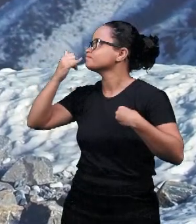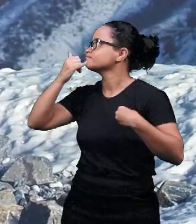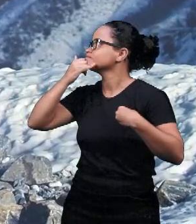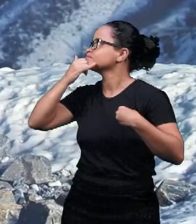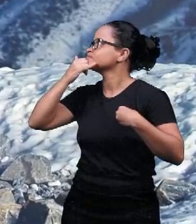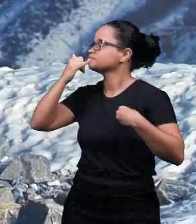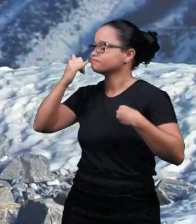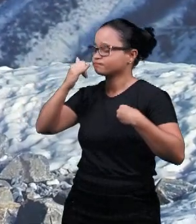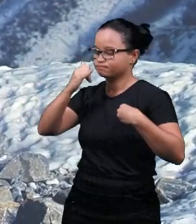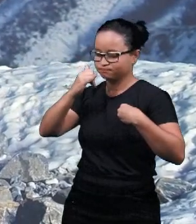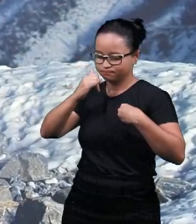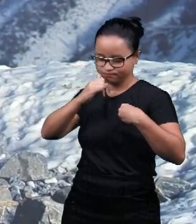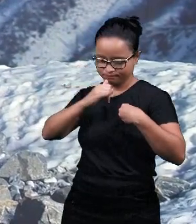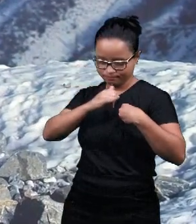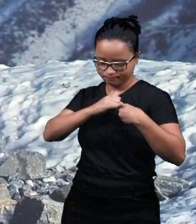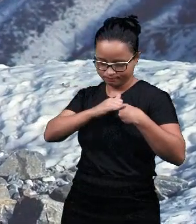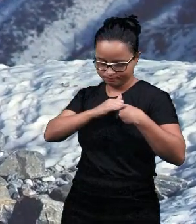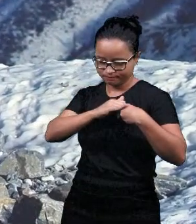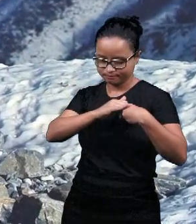imploro